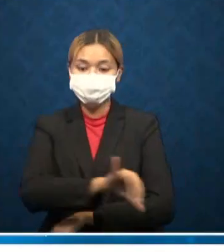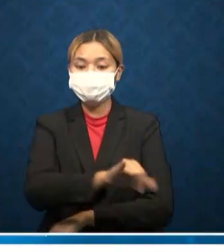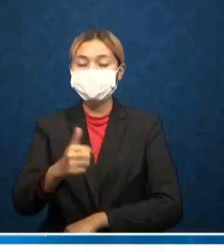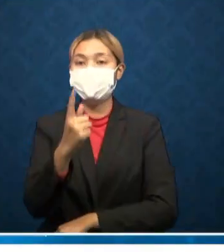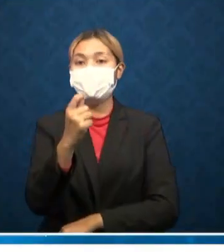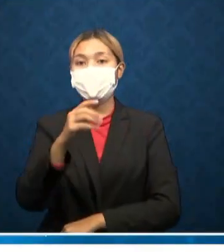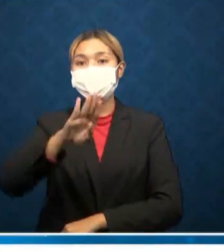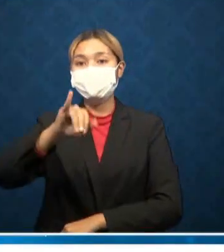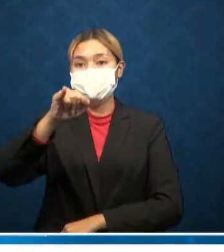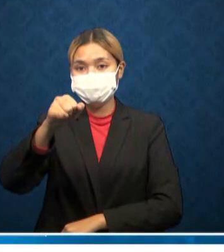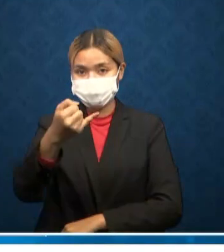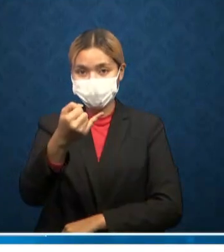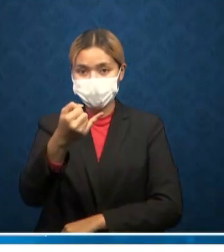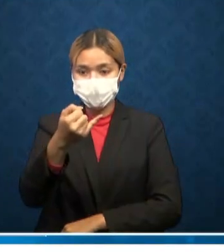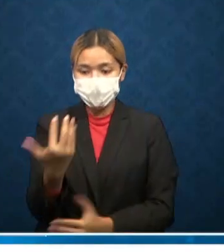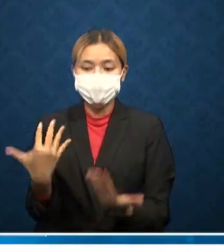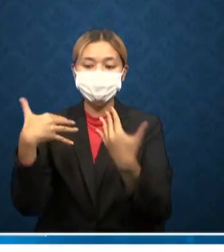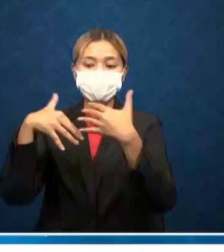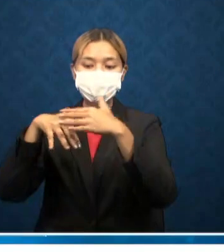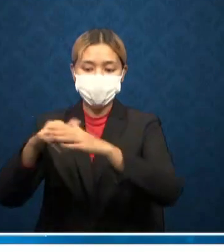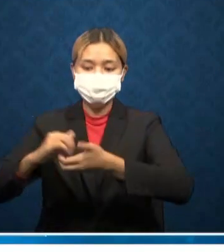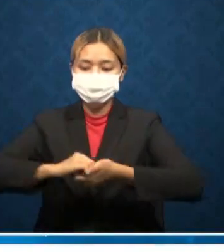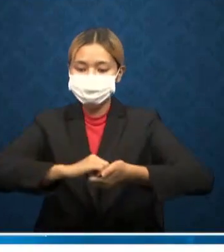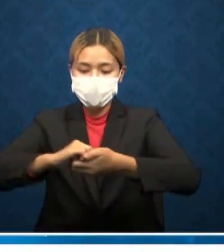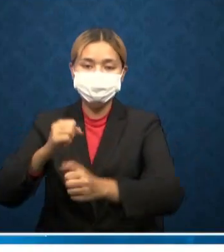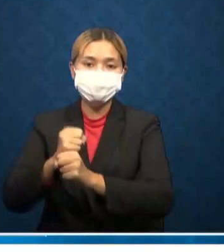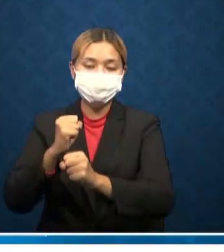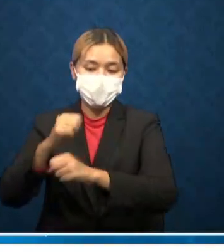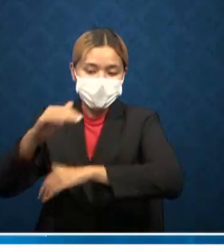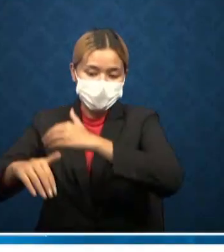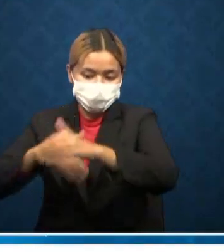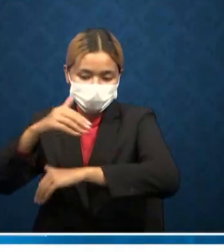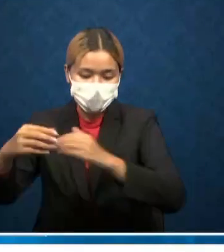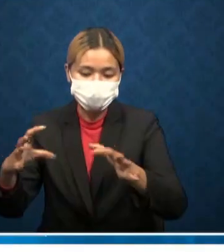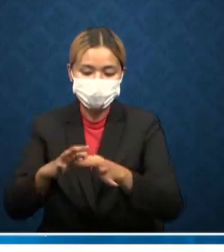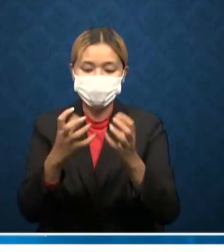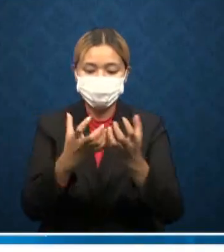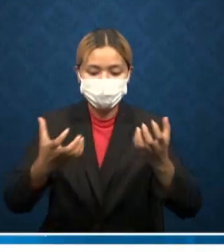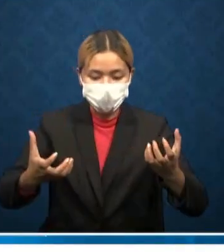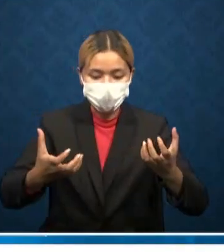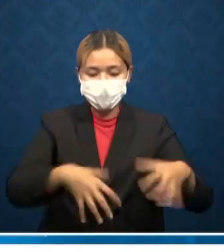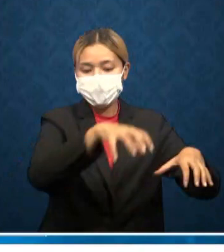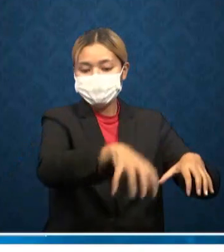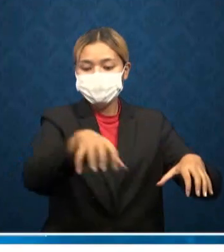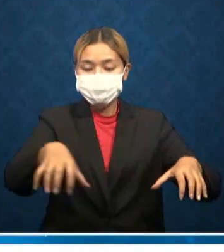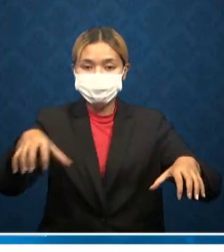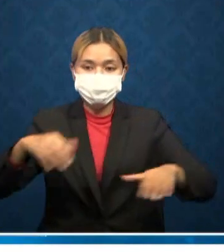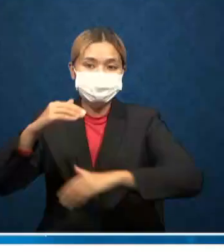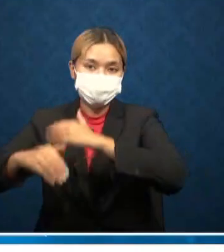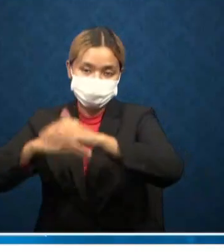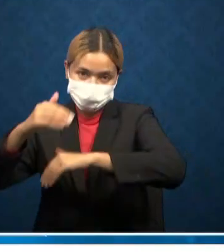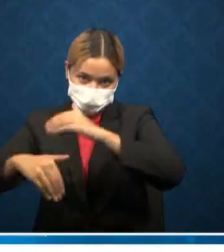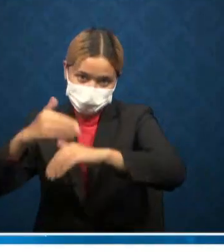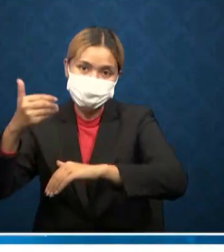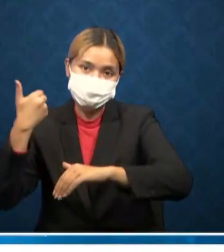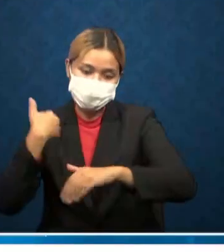จะต้องร่วมเอ่ออนุรักษ์ฟื้นฟูพัฒนาโบราณสถานและองค์กรปกครองส่วนท้องถิ่นซึ่งอยู่